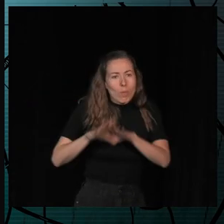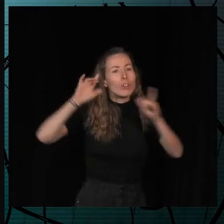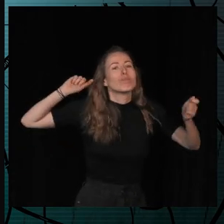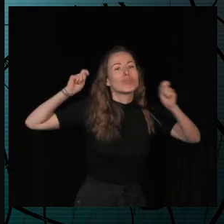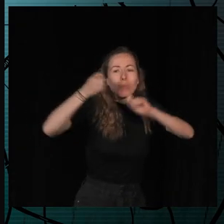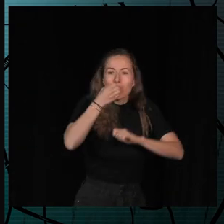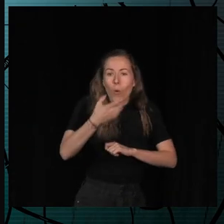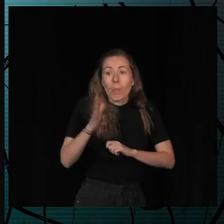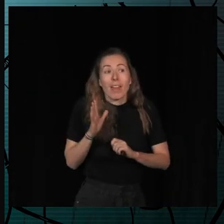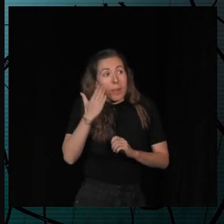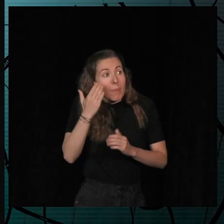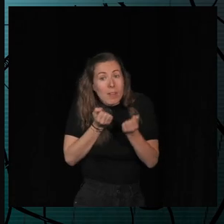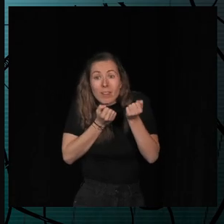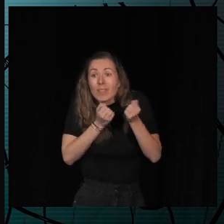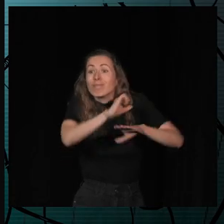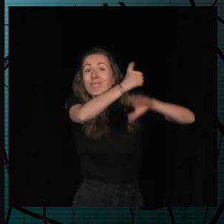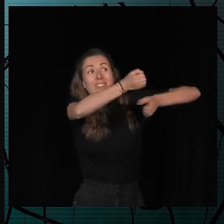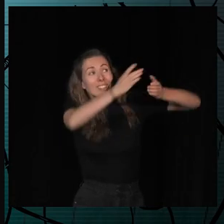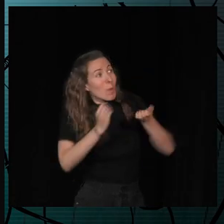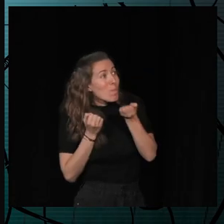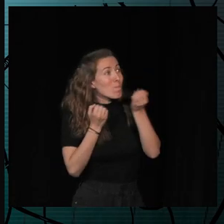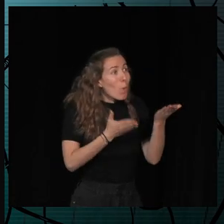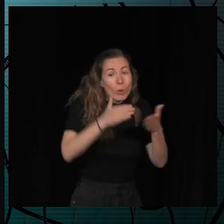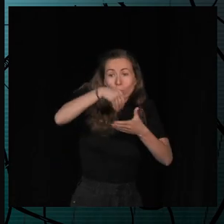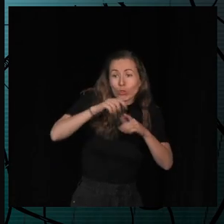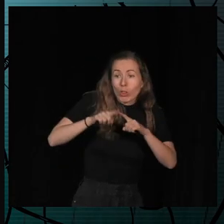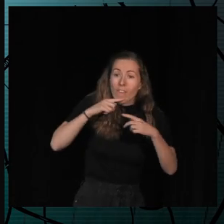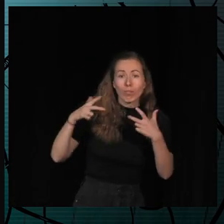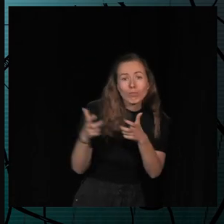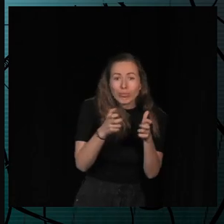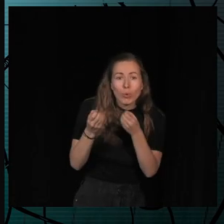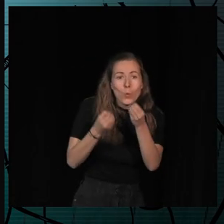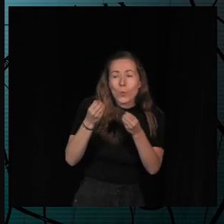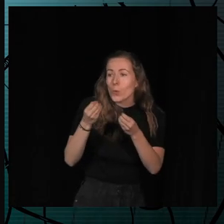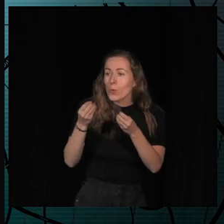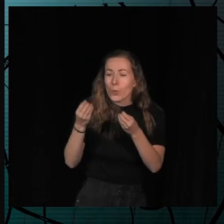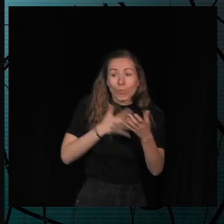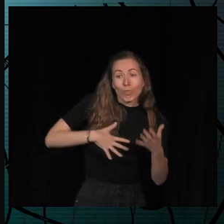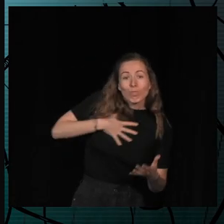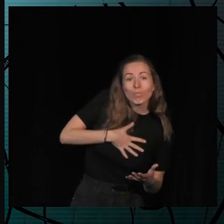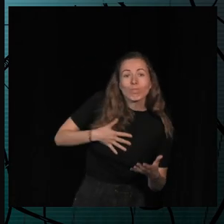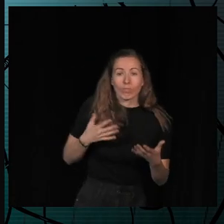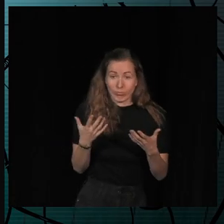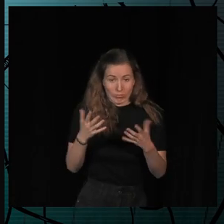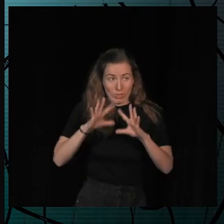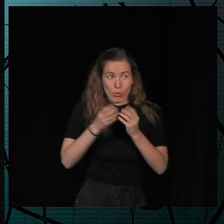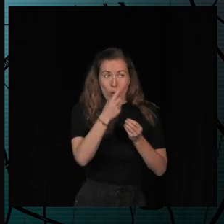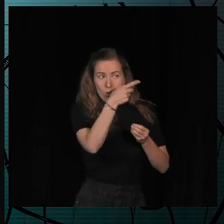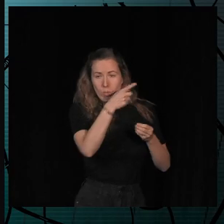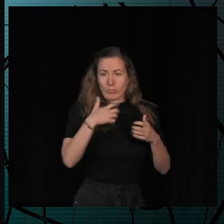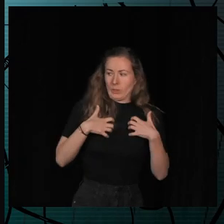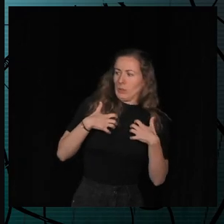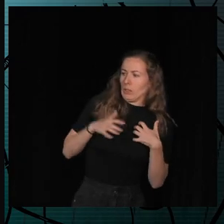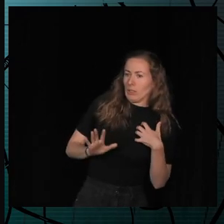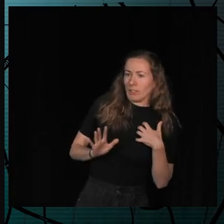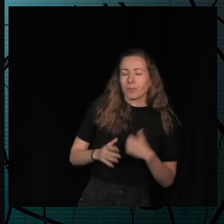d'épaule mais quand on propose effectivement des contenu à dimension ludique et en particulier des des des des jeux vidéos alors